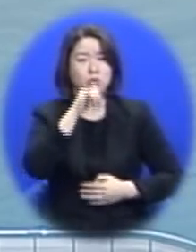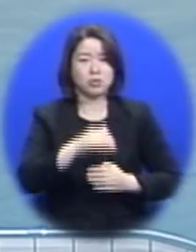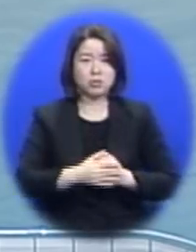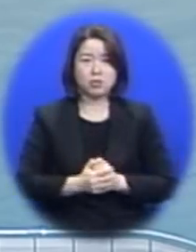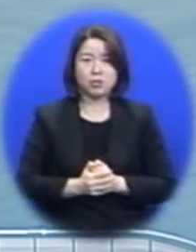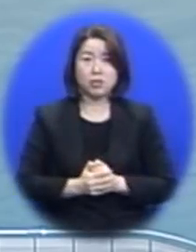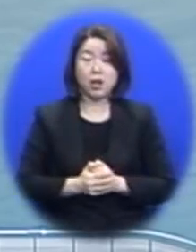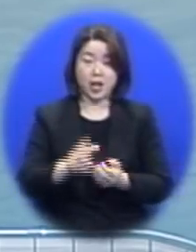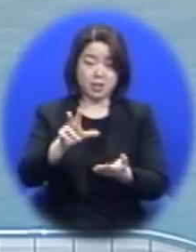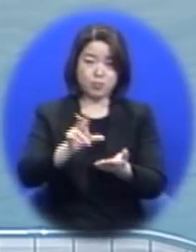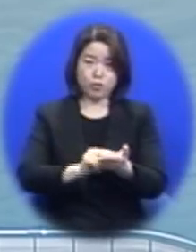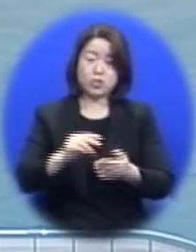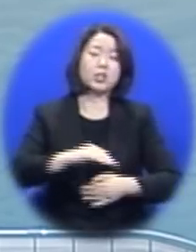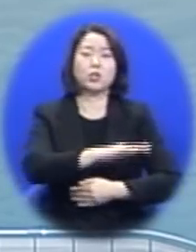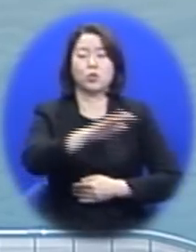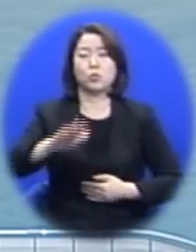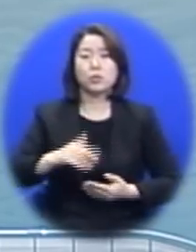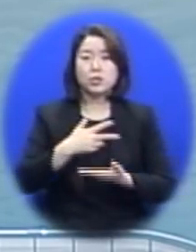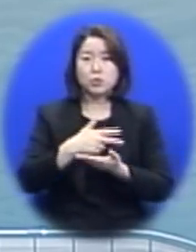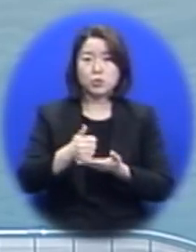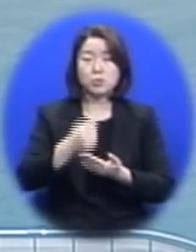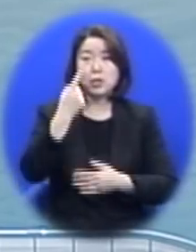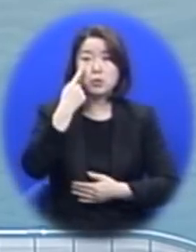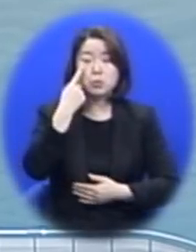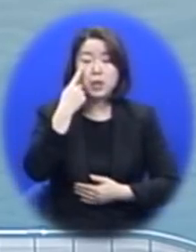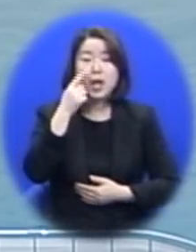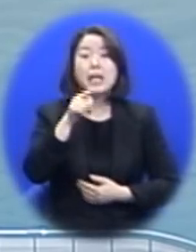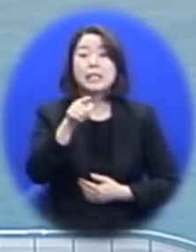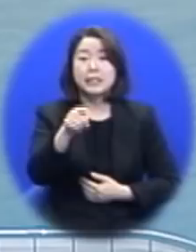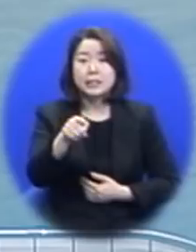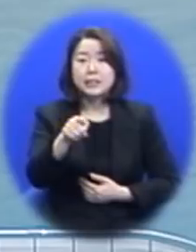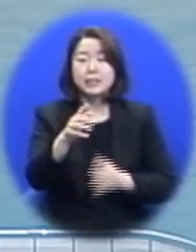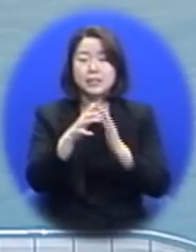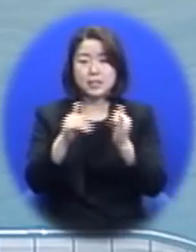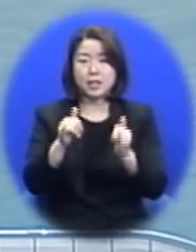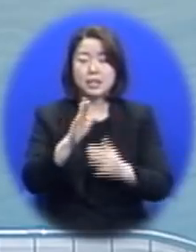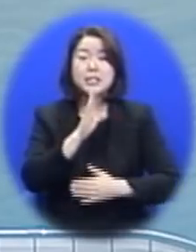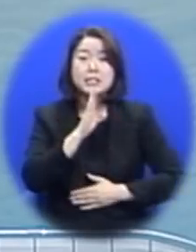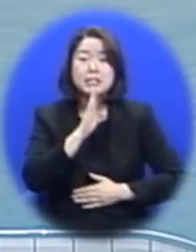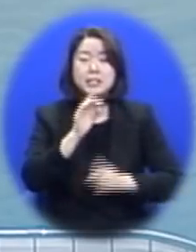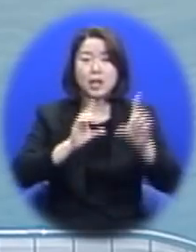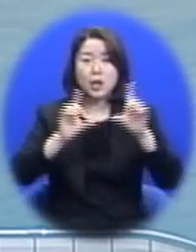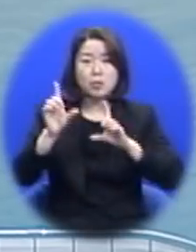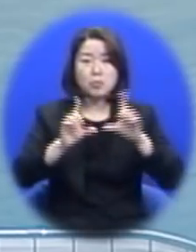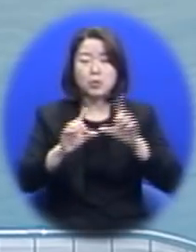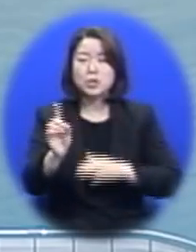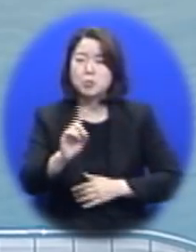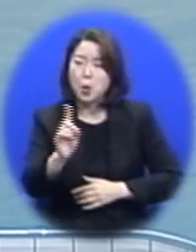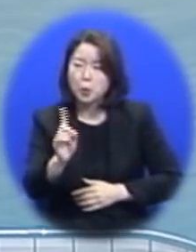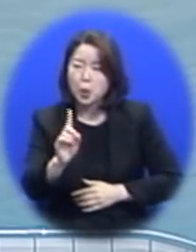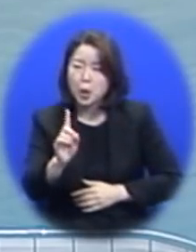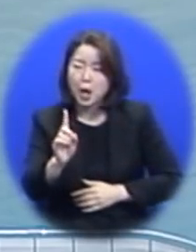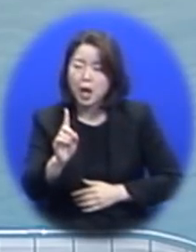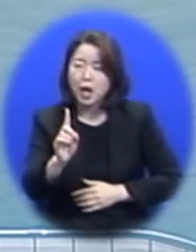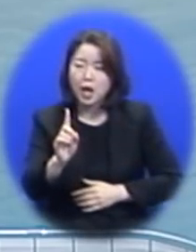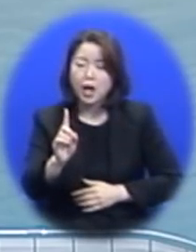문제는 우리 주님의 눈에 그 사람의 실상이 어떤가 하는 거예요.